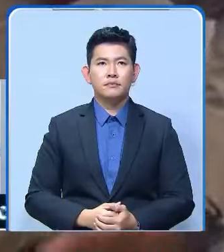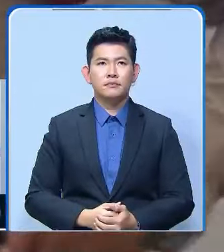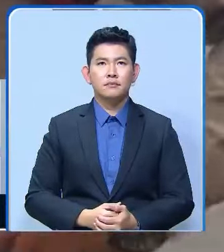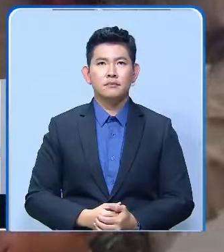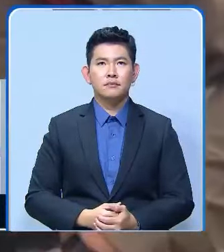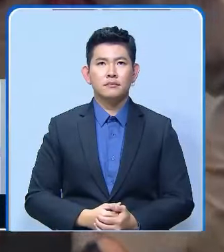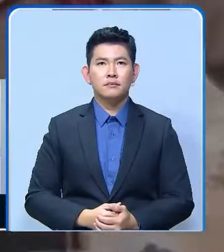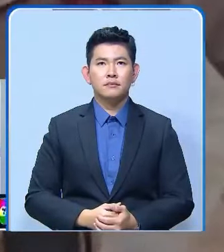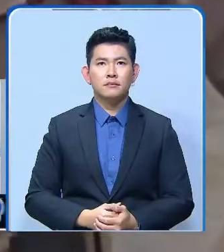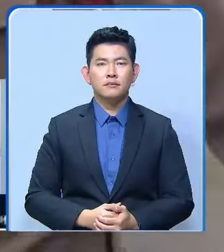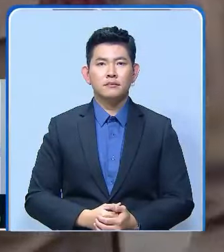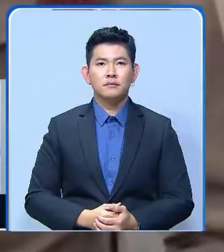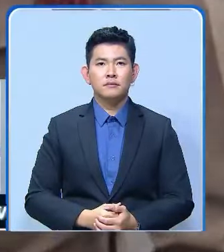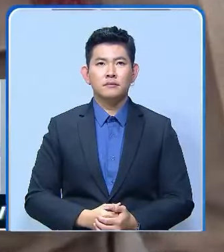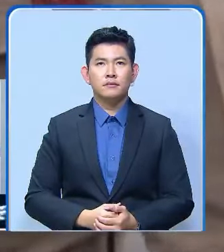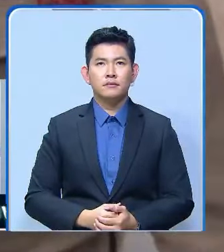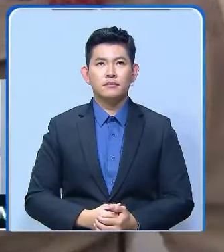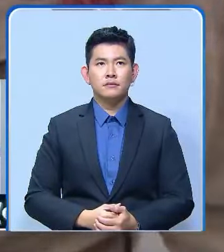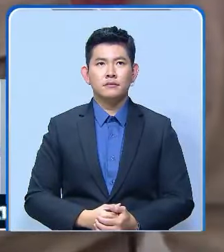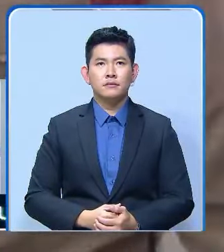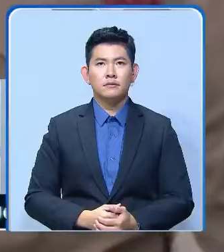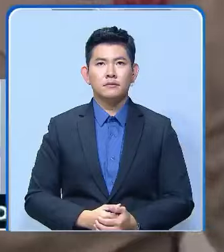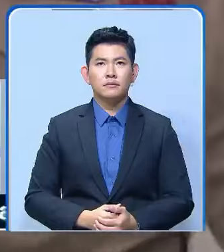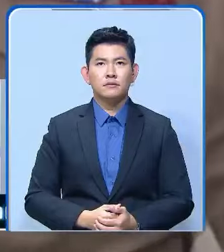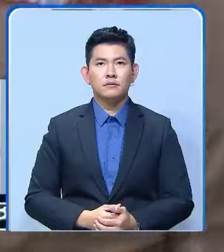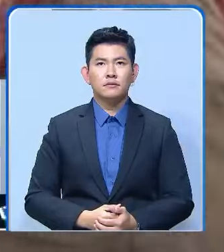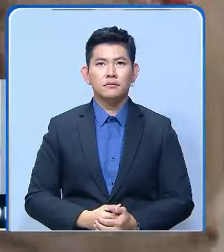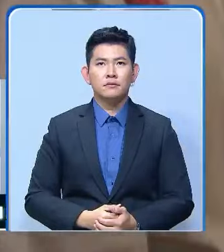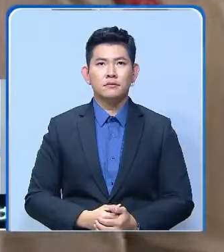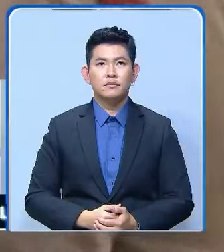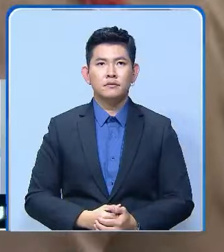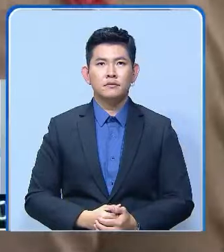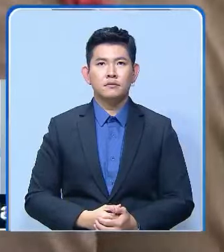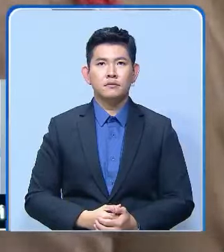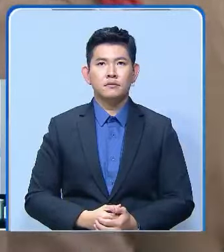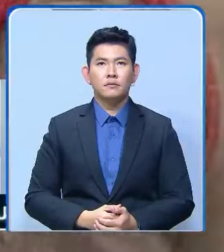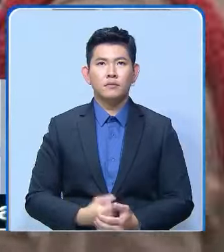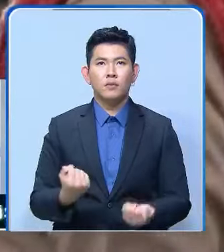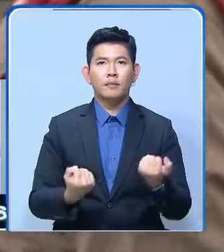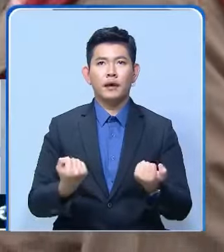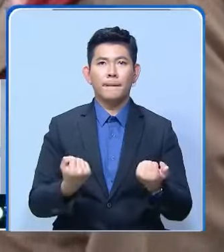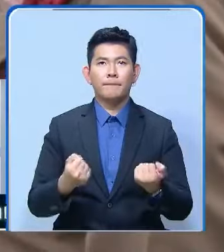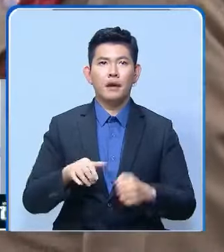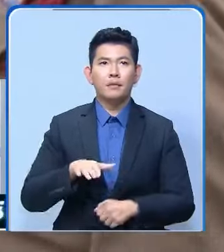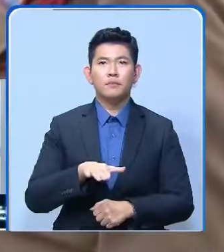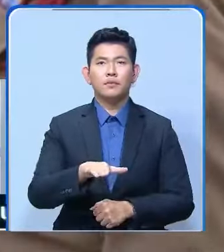มันมีอะไรกัดหน้าไหมรถชนเนี่ย ไม่มี ครับไม่มาเฉยเลย พุ่งมากระเจิงเลยครับ